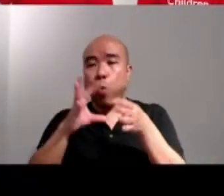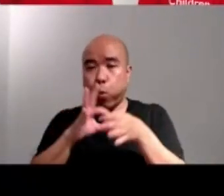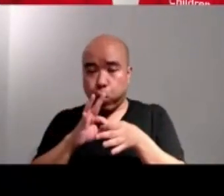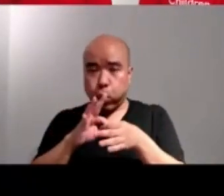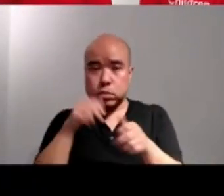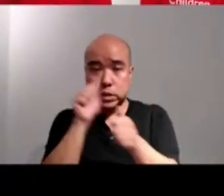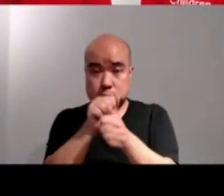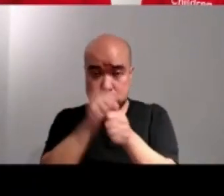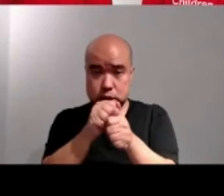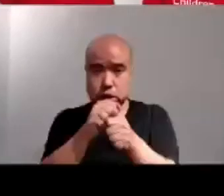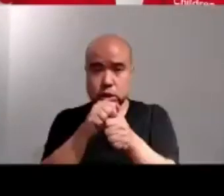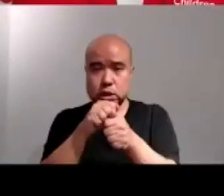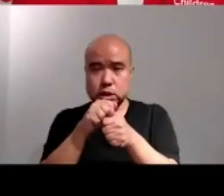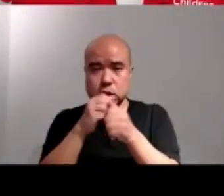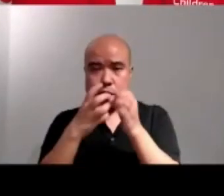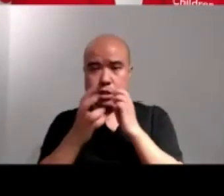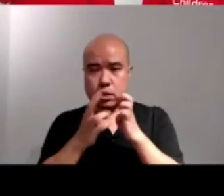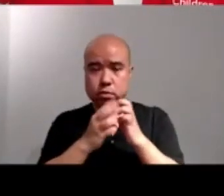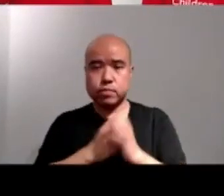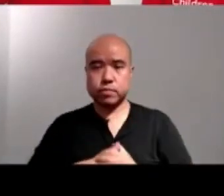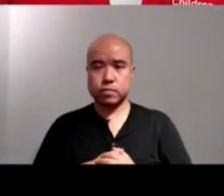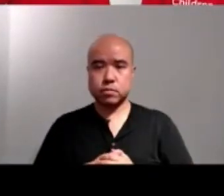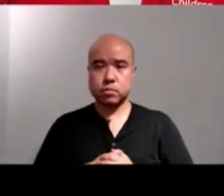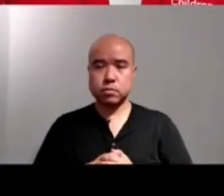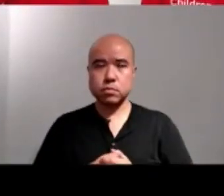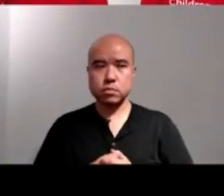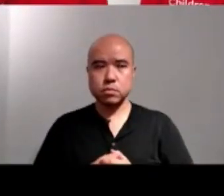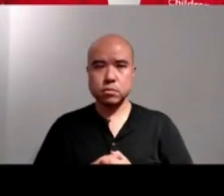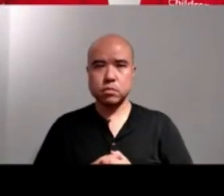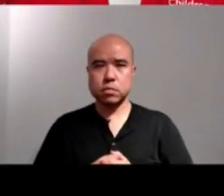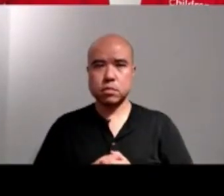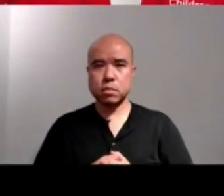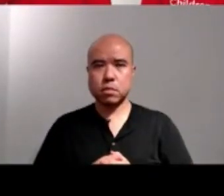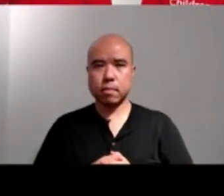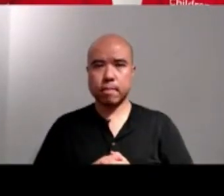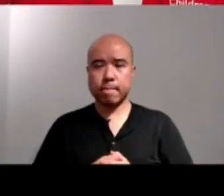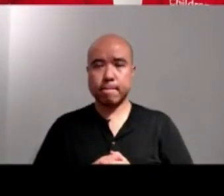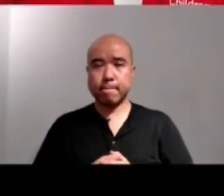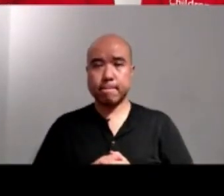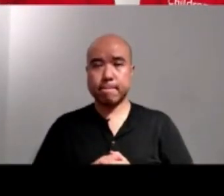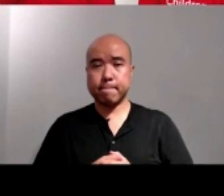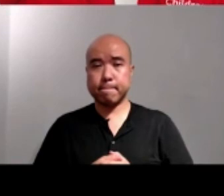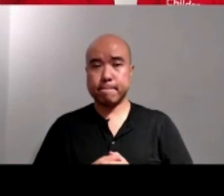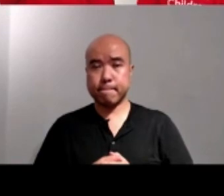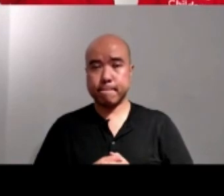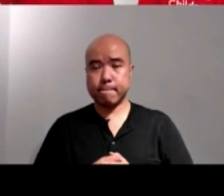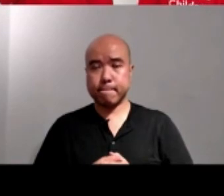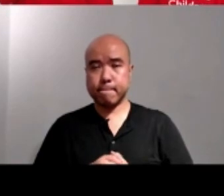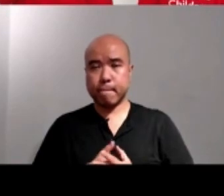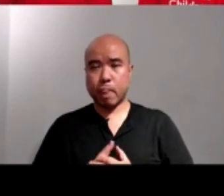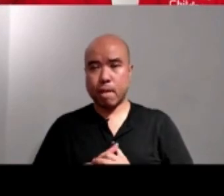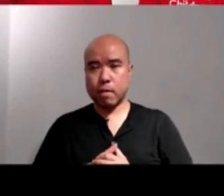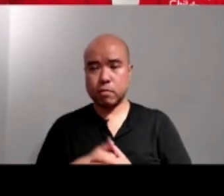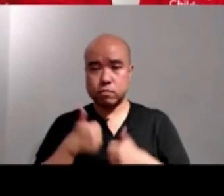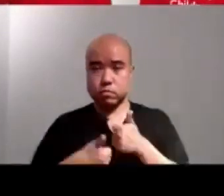欺凌嘅知识。而到去比赛，咁比赛嘅第一部分就会系以creative 嘅